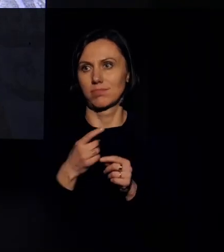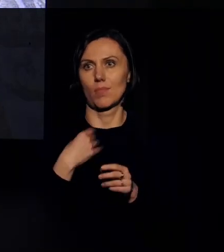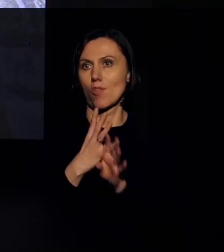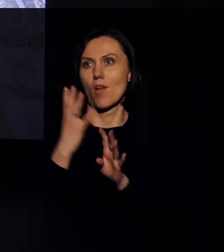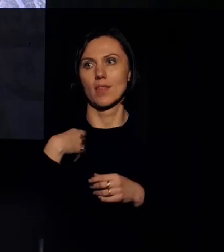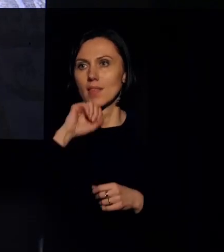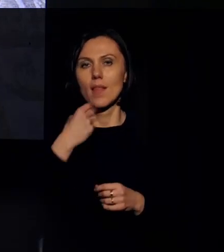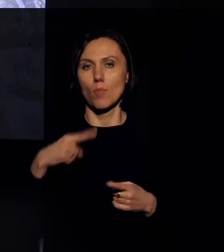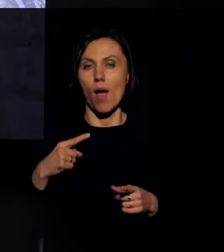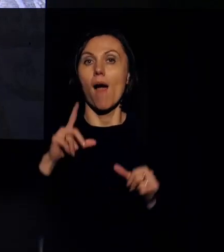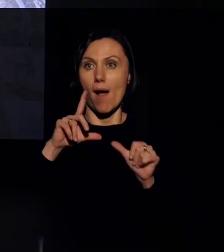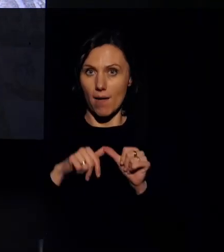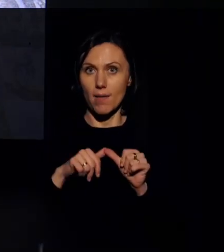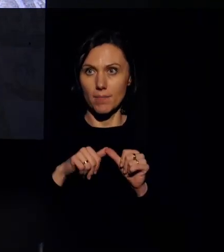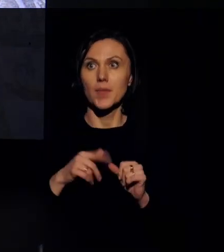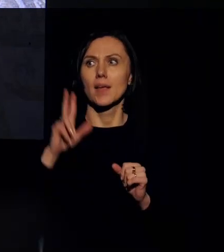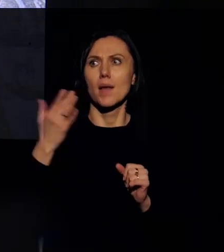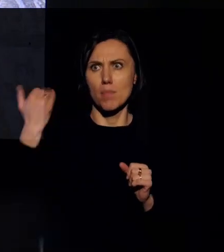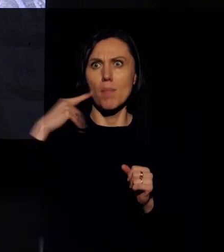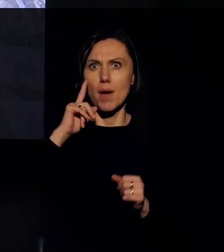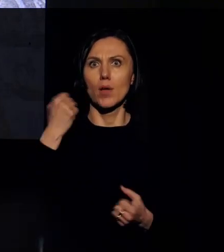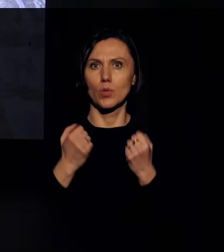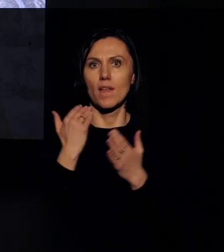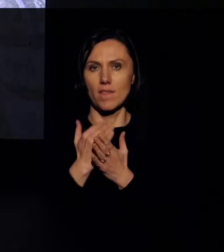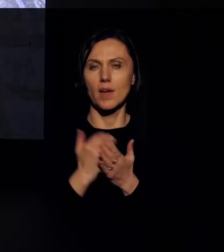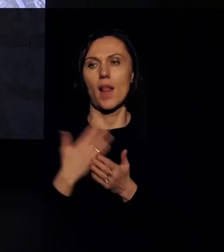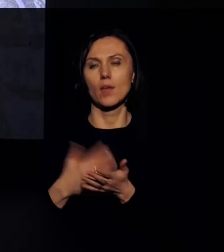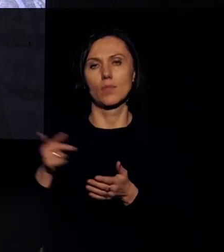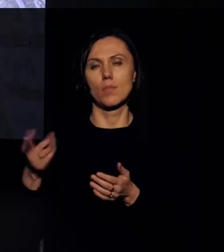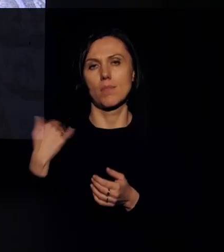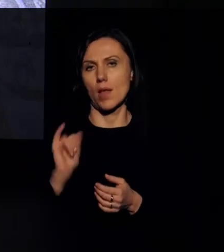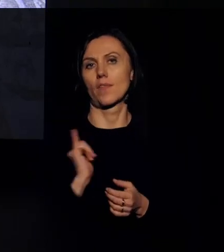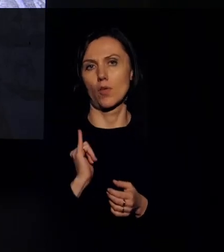kiedyś trafiłam na tyle trudne warunki dla mnie, że ten ekspres bardzo mi się przydał.